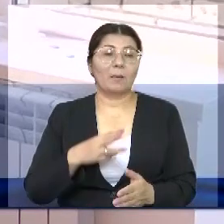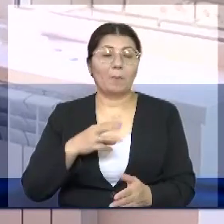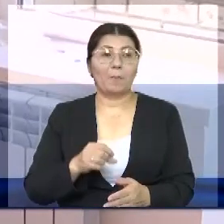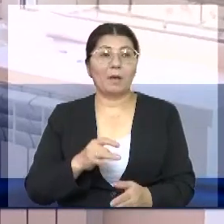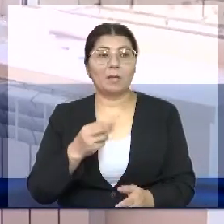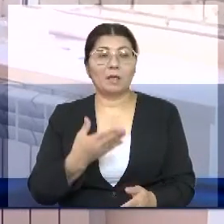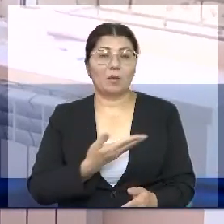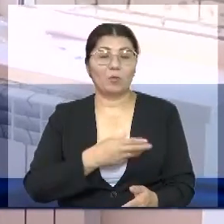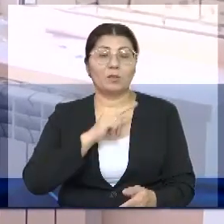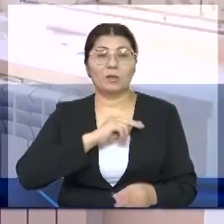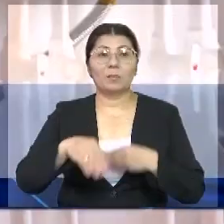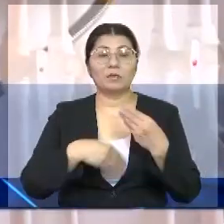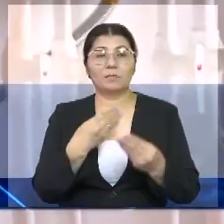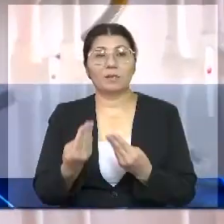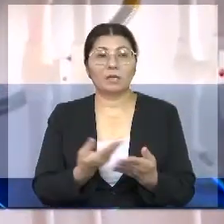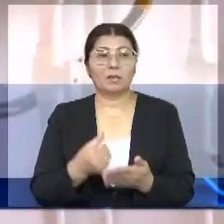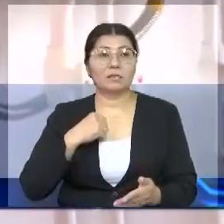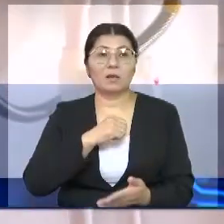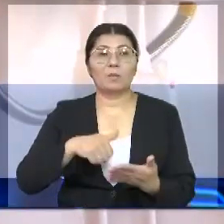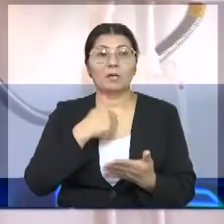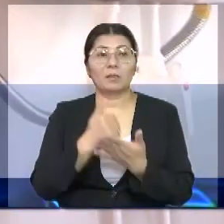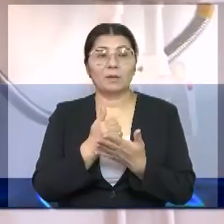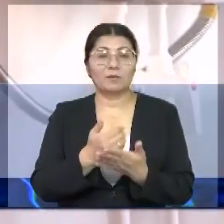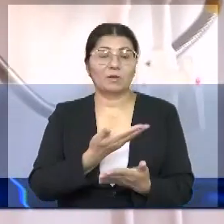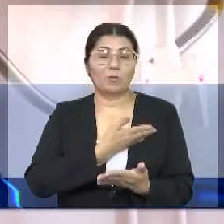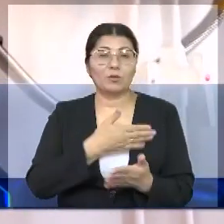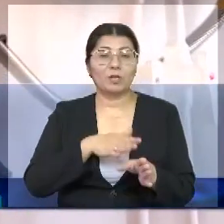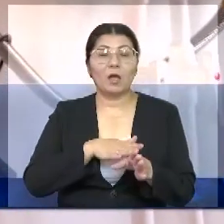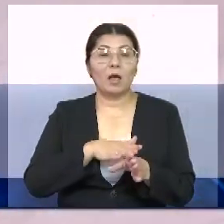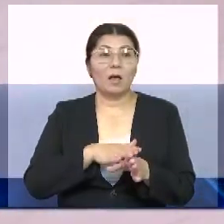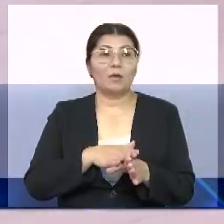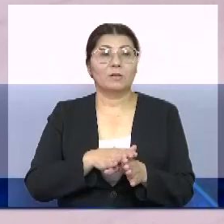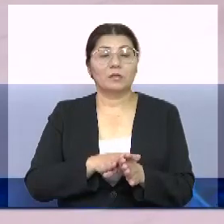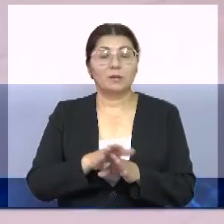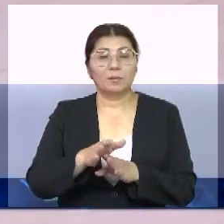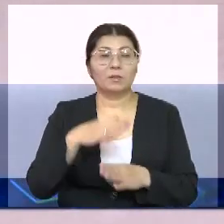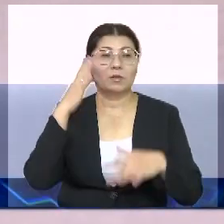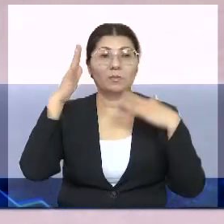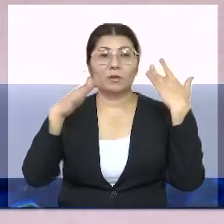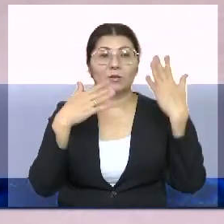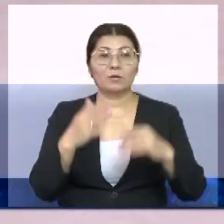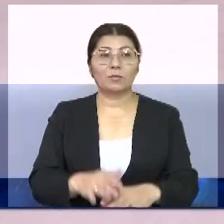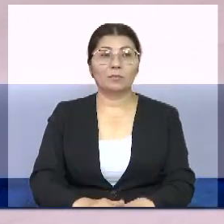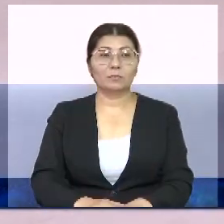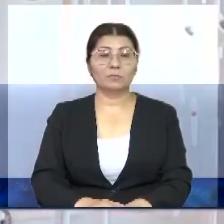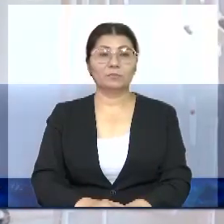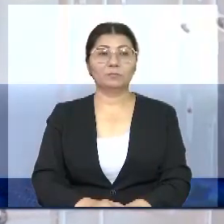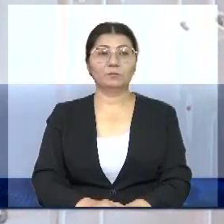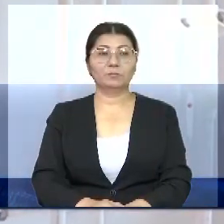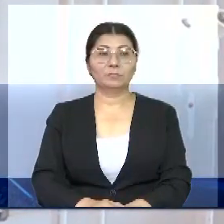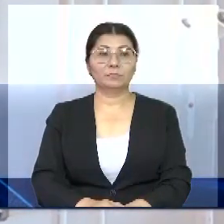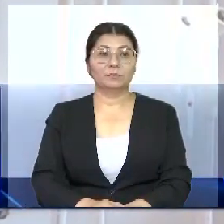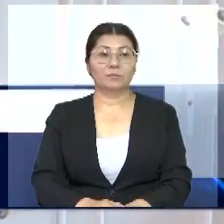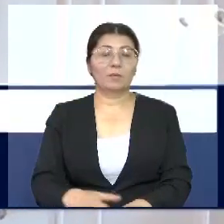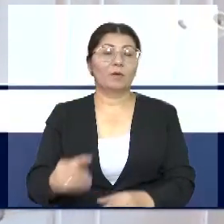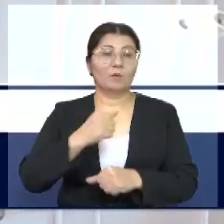планирует трудоустройство на должность кассира. Самое главное, удалось воплотить в жизнь мечту обретения собственной крыши над головой. Хорошая.